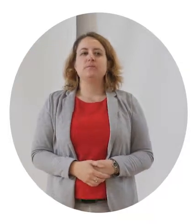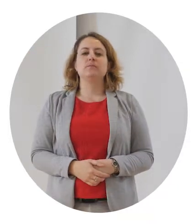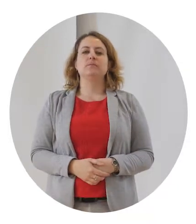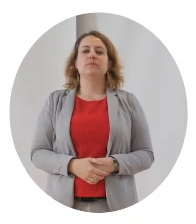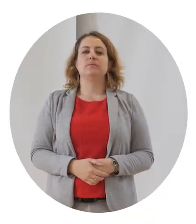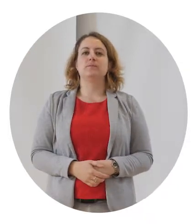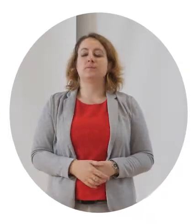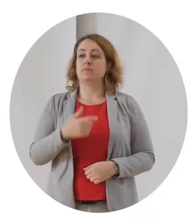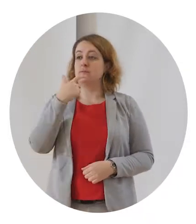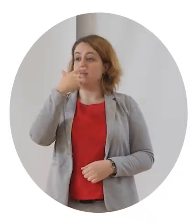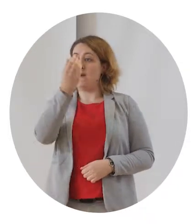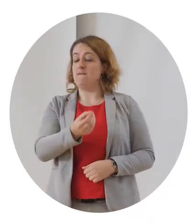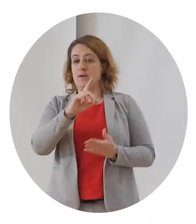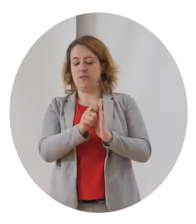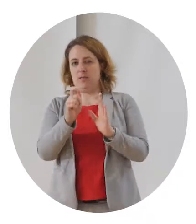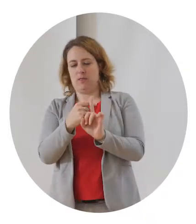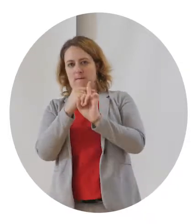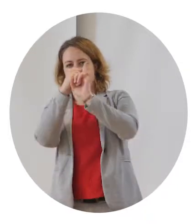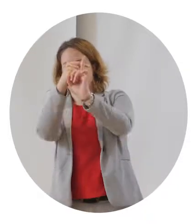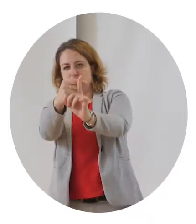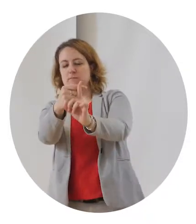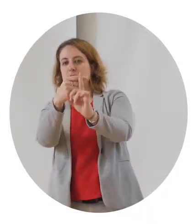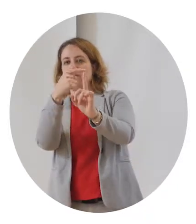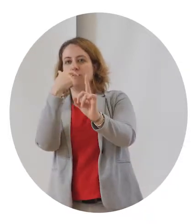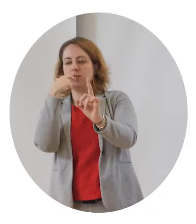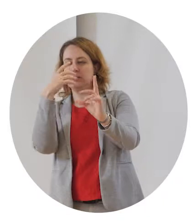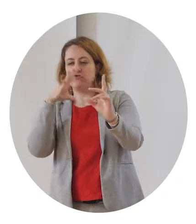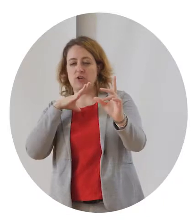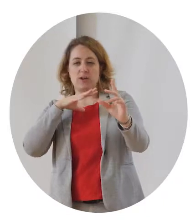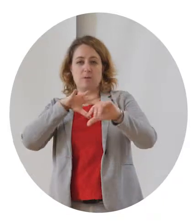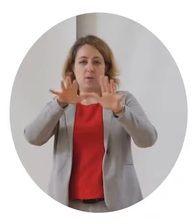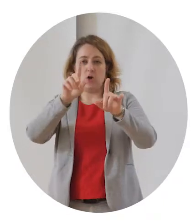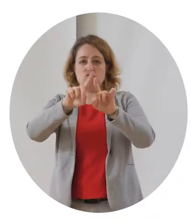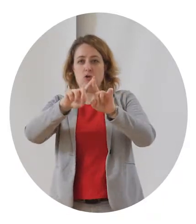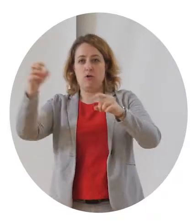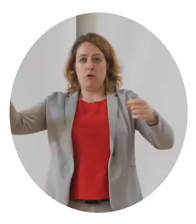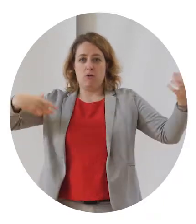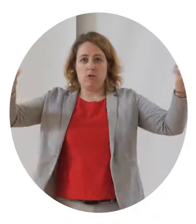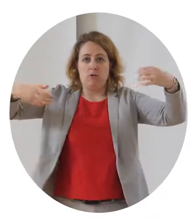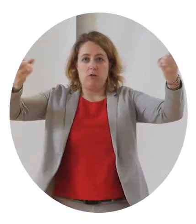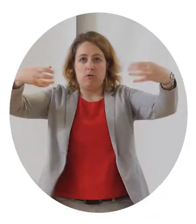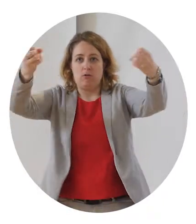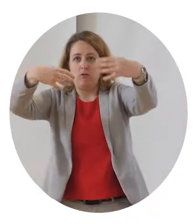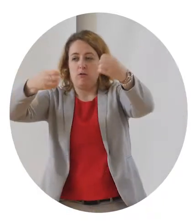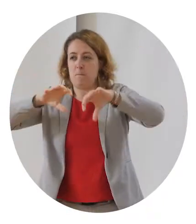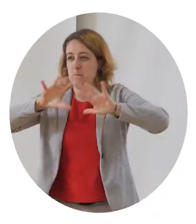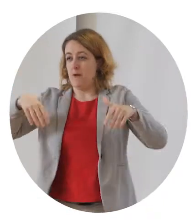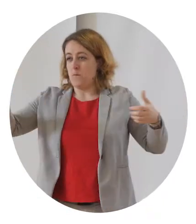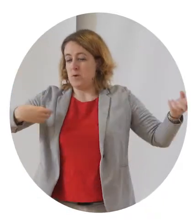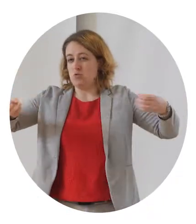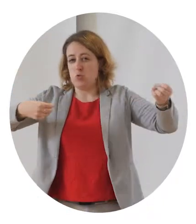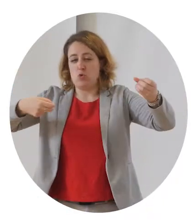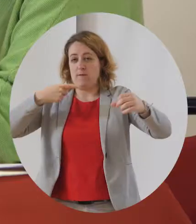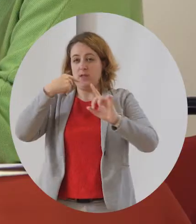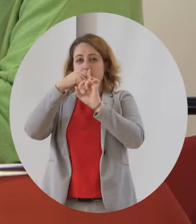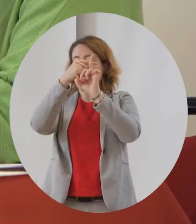que quand il fixe quelque chose, il y a tellement de sollicitations, il y a tellement de choses qui se passent à droite, à gauche autour de